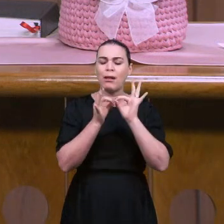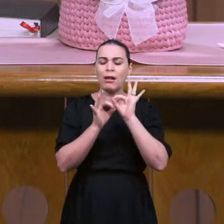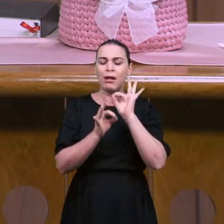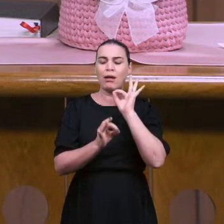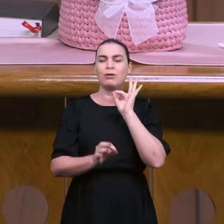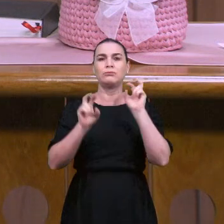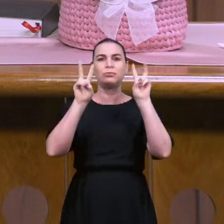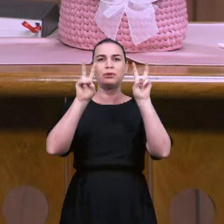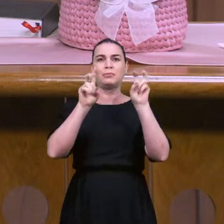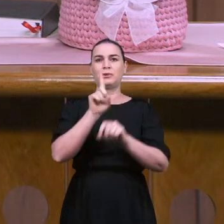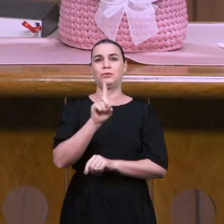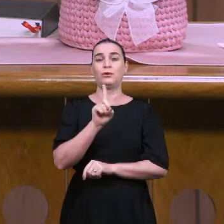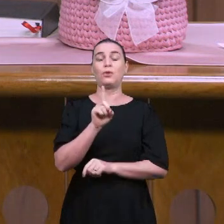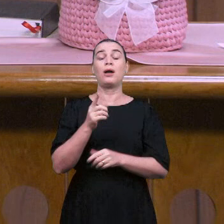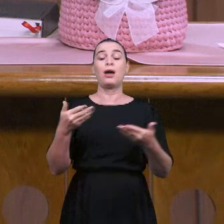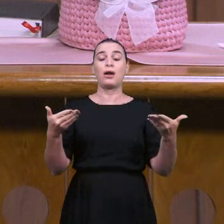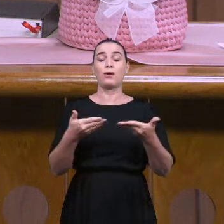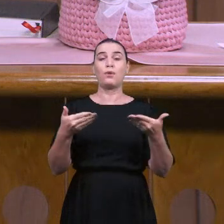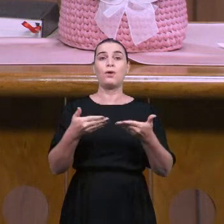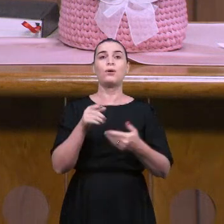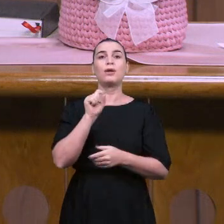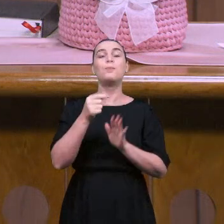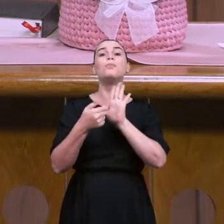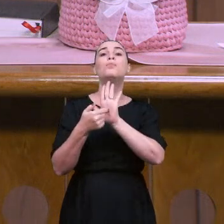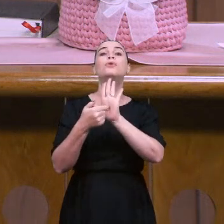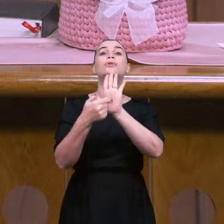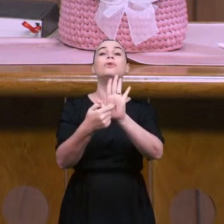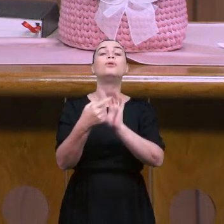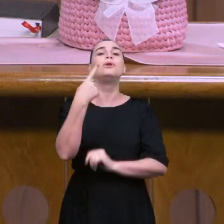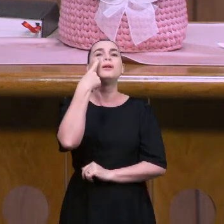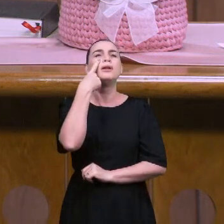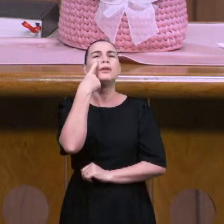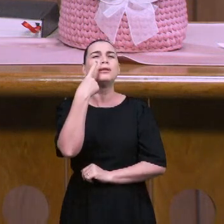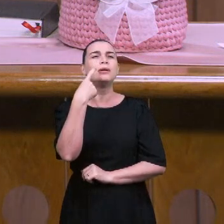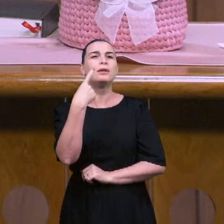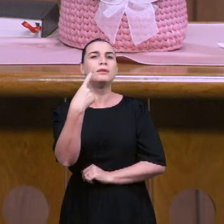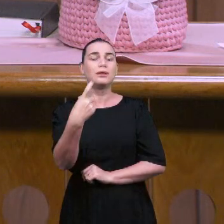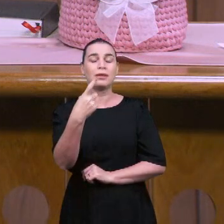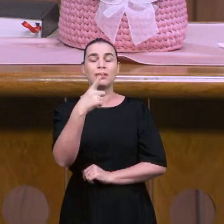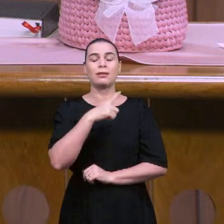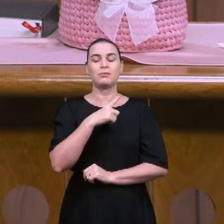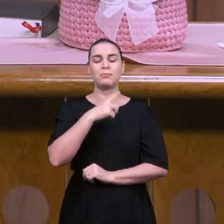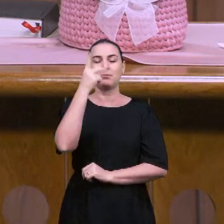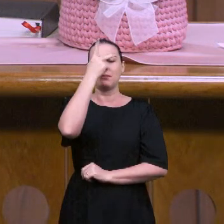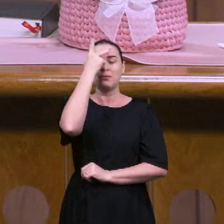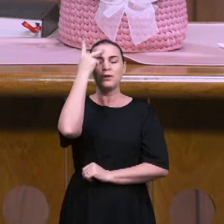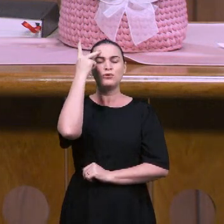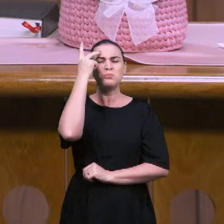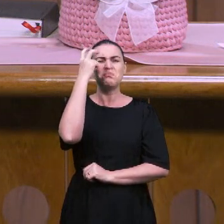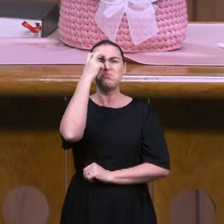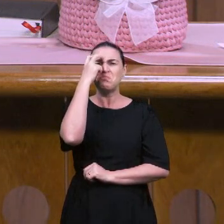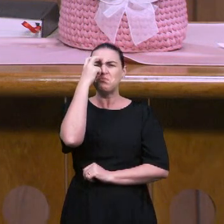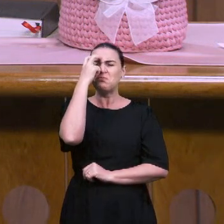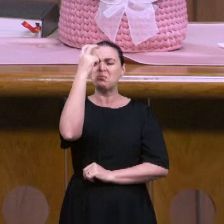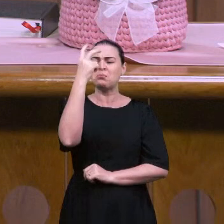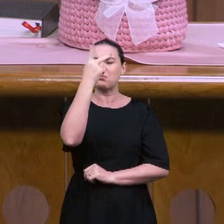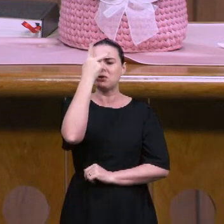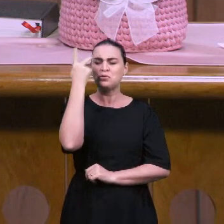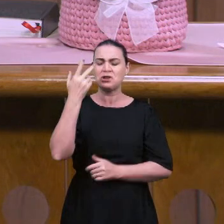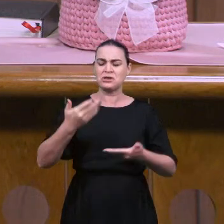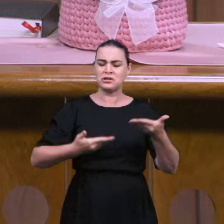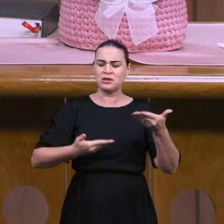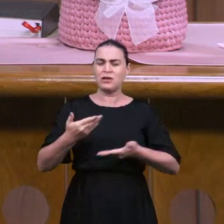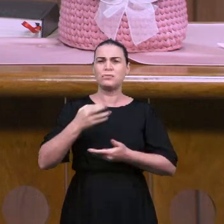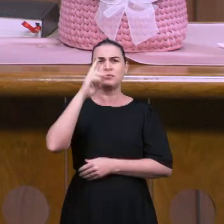m'allonger ici parce que, enfin, prendre trop de temps, euh, parce que je vais juste montrer l'intérêt. Nous avons des hommes, des personnes